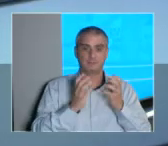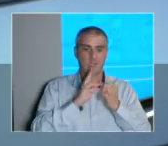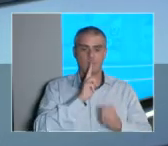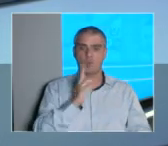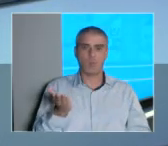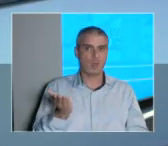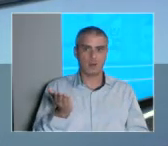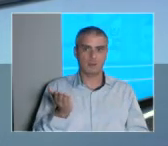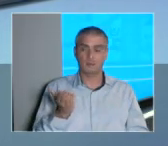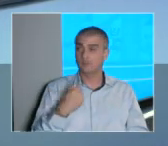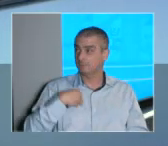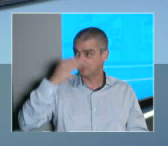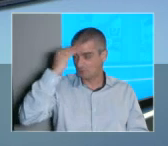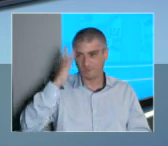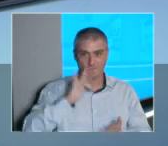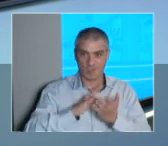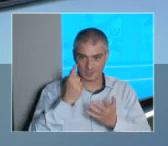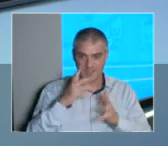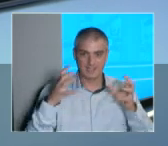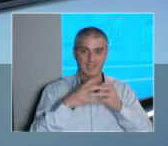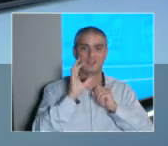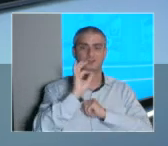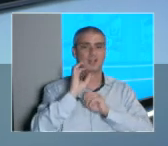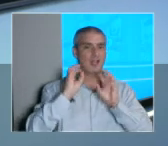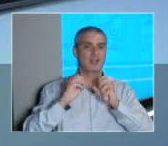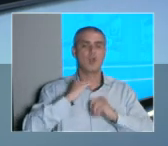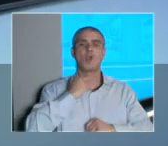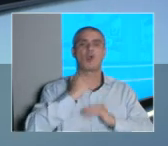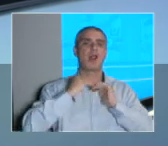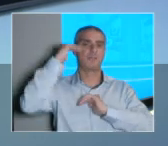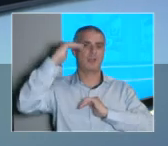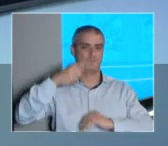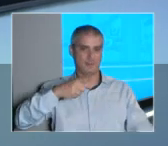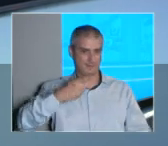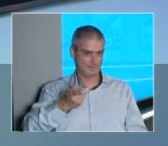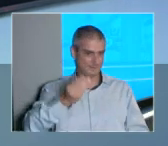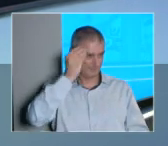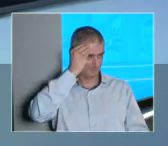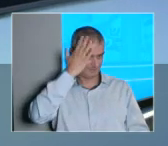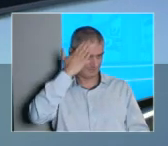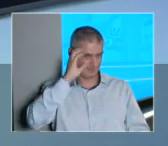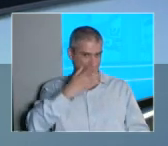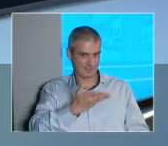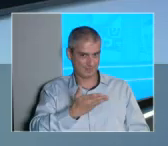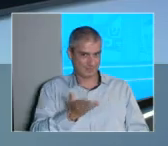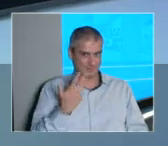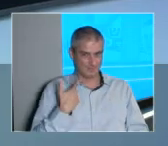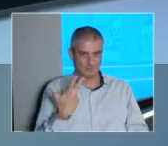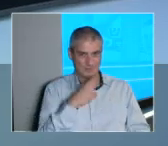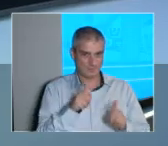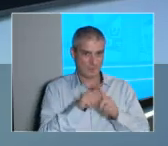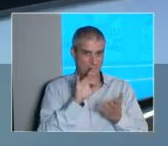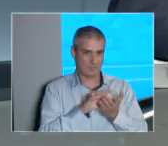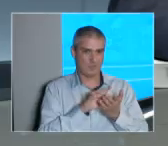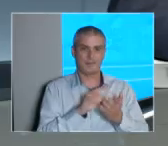מכולל, בעצם. אני גם זוכר איפה זה היה, בכינוס של רדיו קול ברמה, מר גלסנר, אתה ודאי מכיר את הרדיו הזה. שתינו היינו